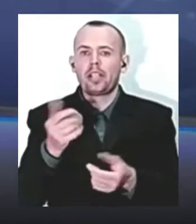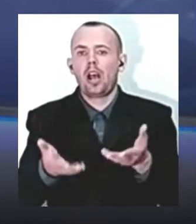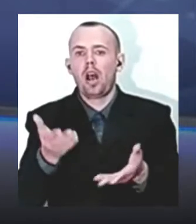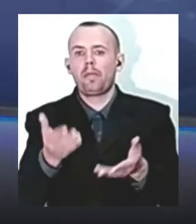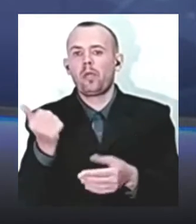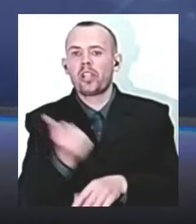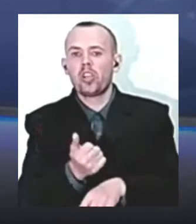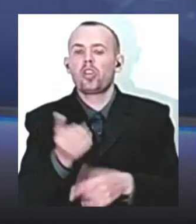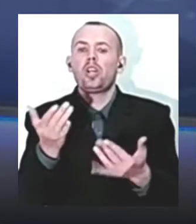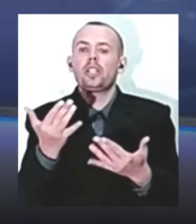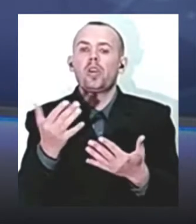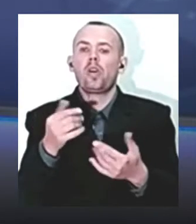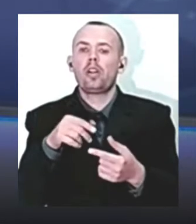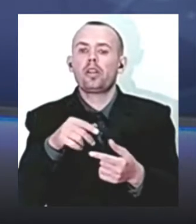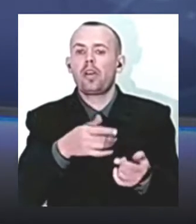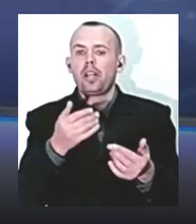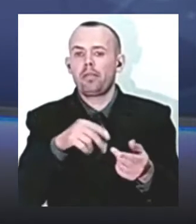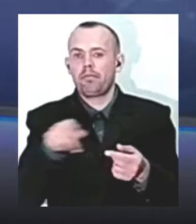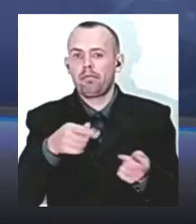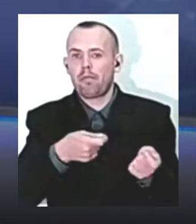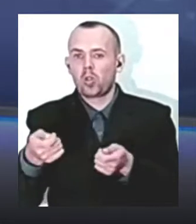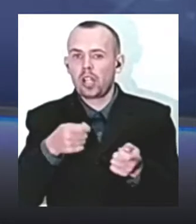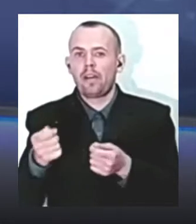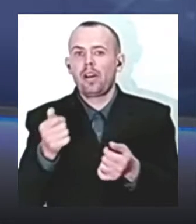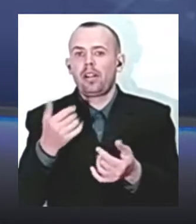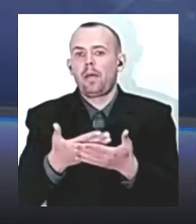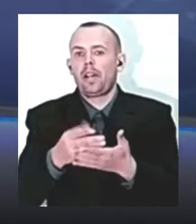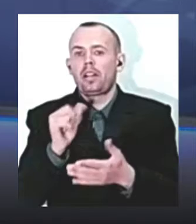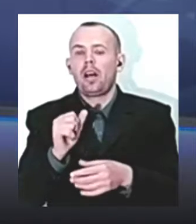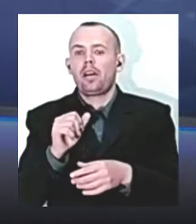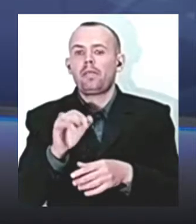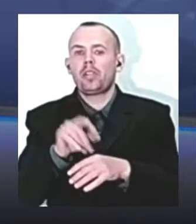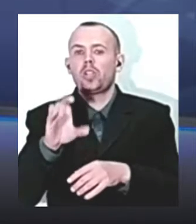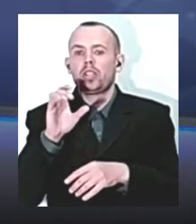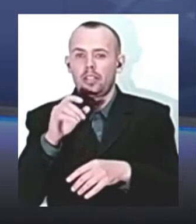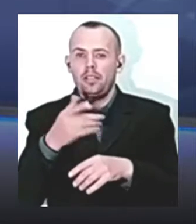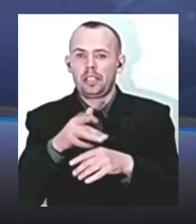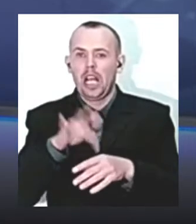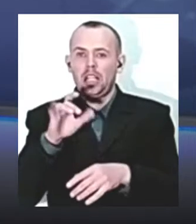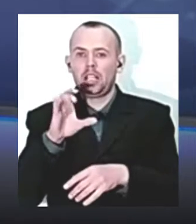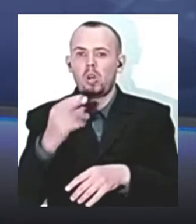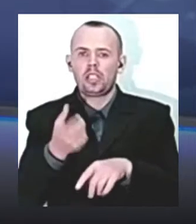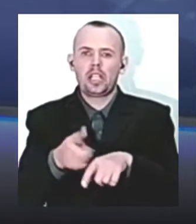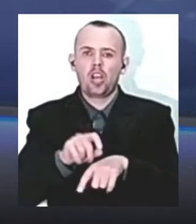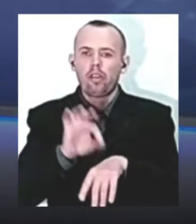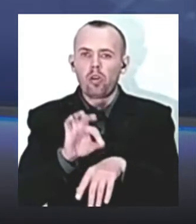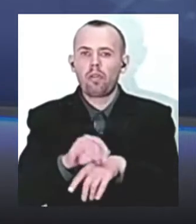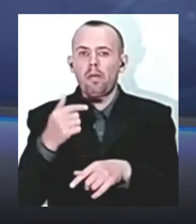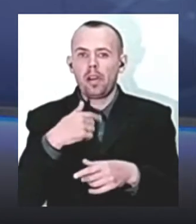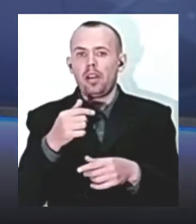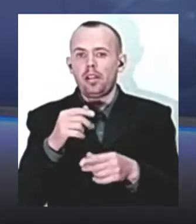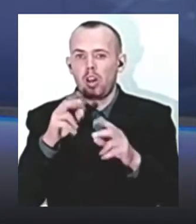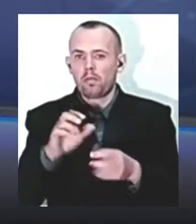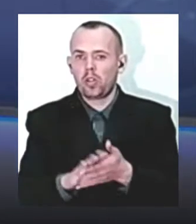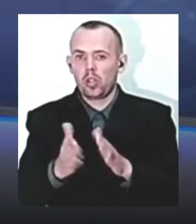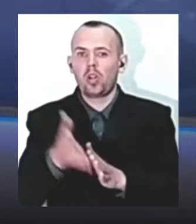йде поставок. Наприклад, по центру соціально значущих хвороб ми розбирали ситуацію, коли там